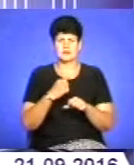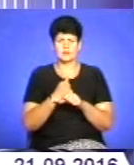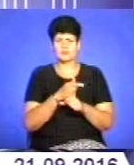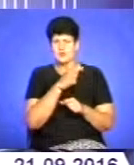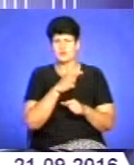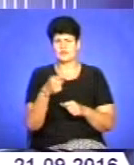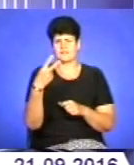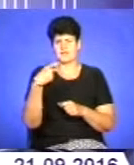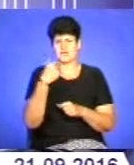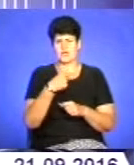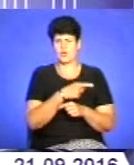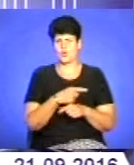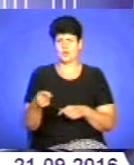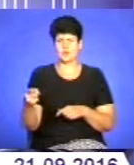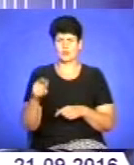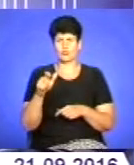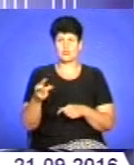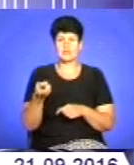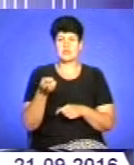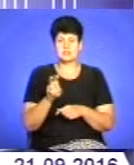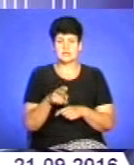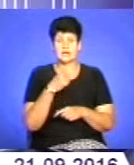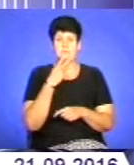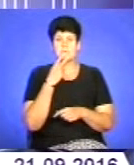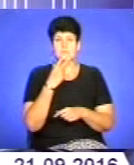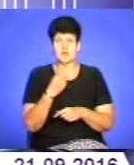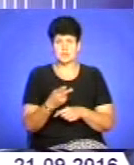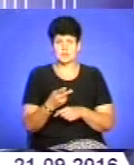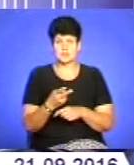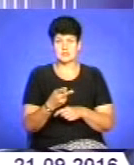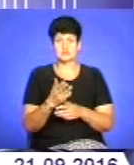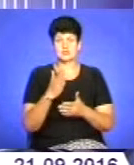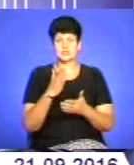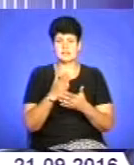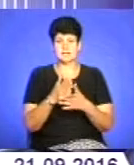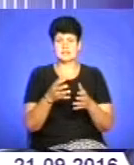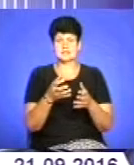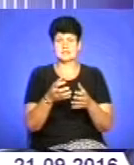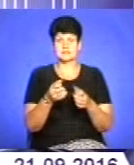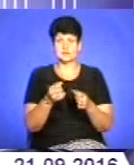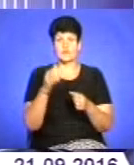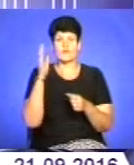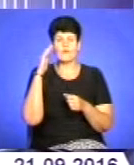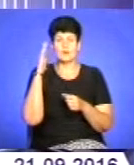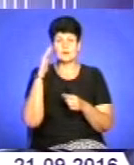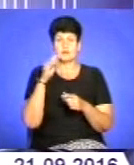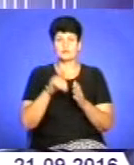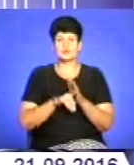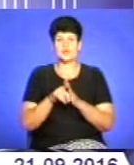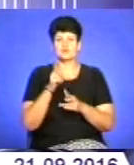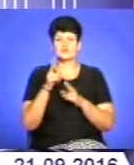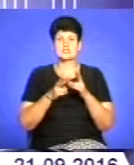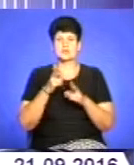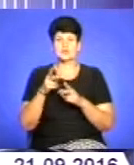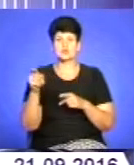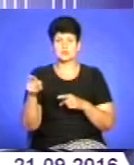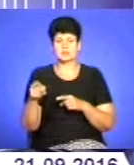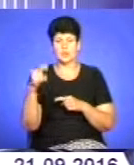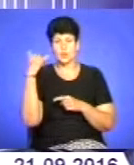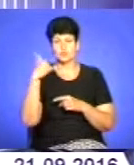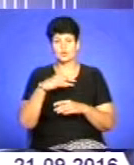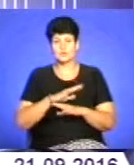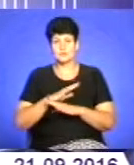20 років. І люди прийшли, вже побачили, що йде запор води, але і починають жалітися, що в них і худоба